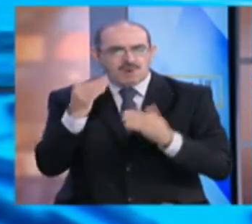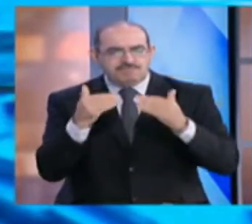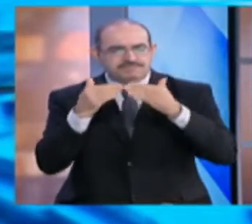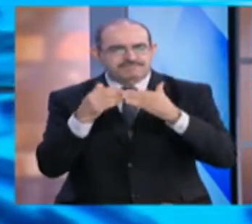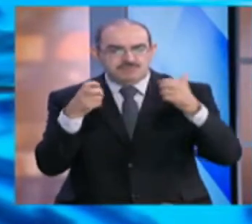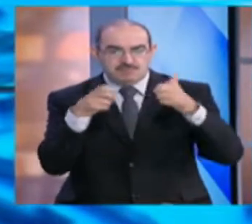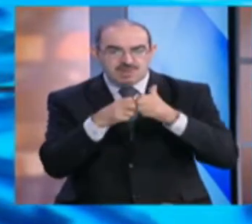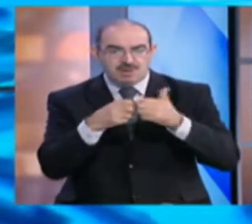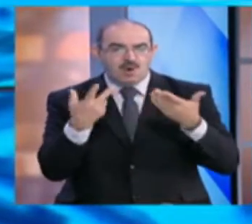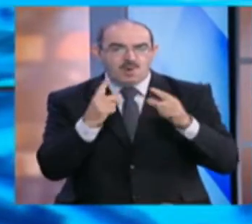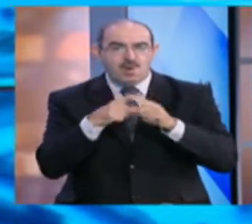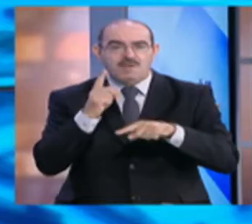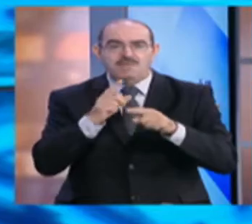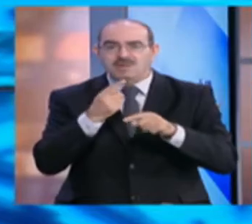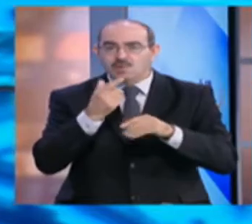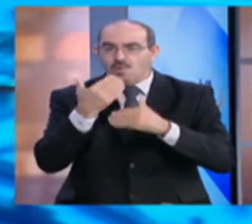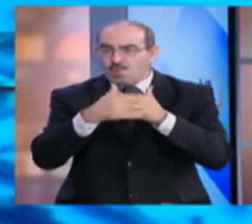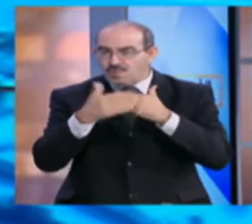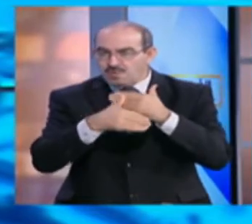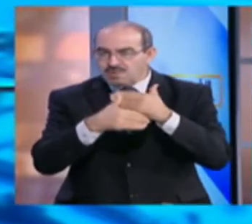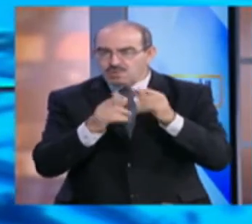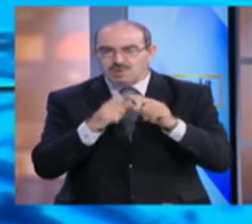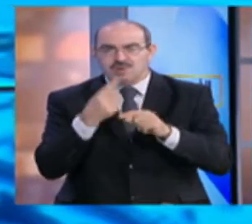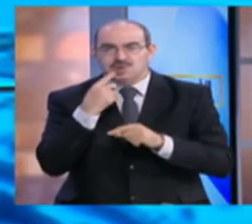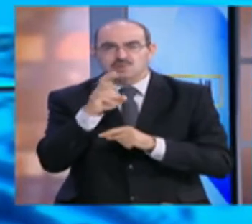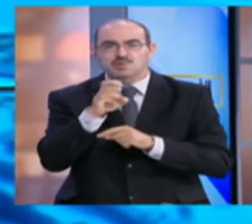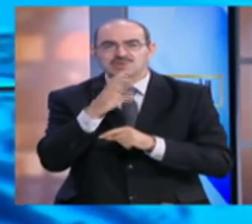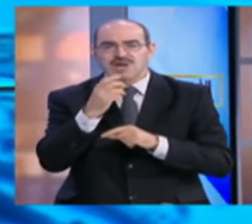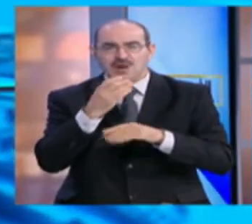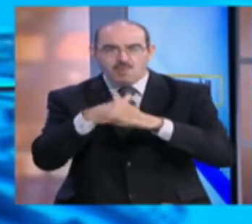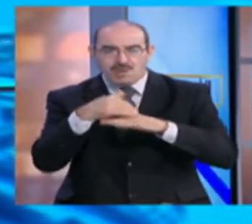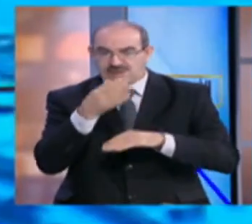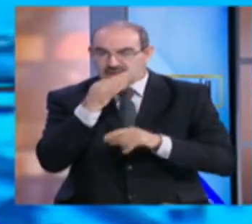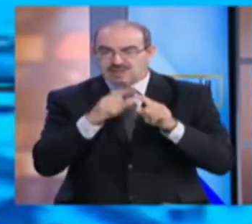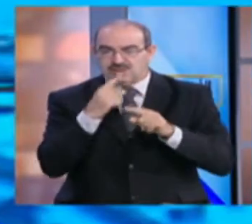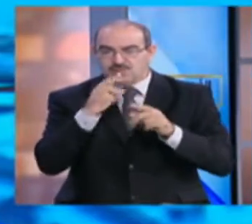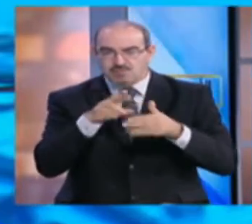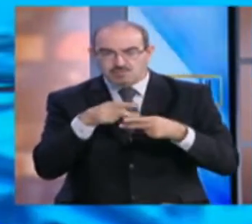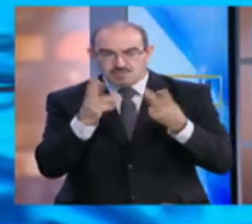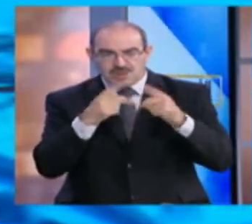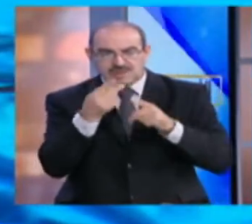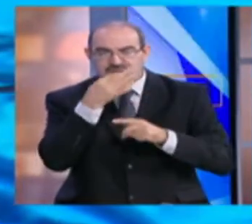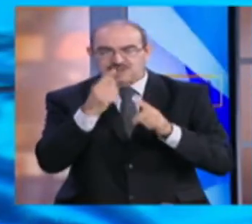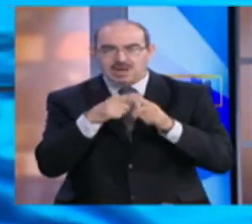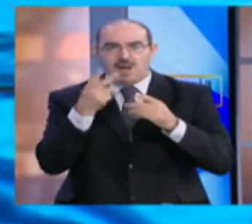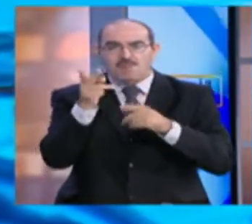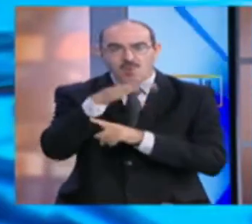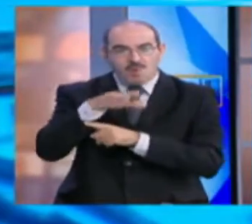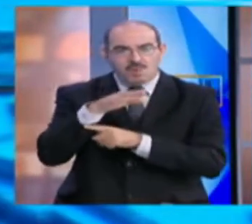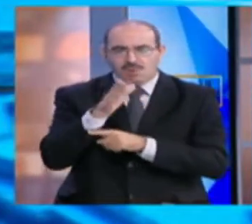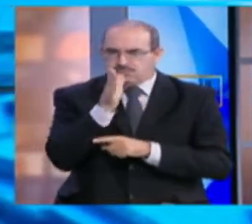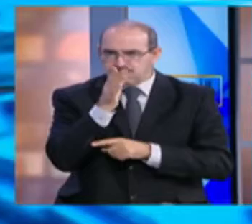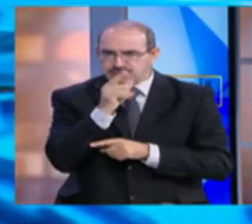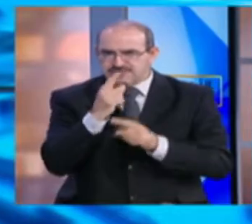مرتقبة في أسعار مادة الخبز. الاتحاد طمأن في بيان له المواطن أنه لا زيادة في أسعار